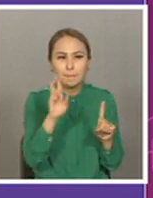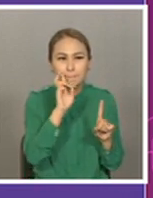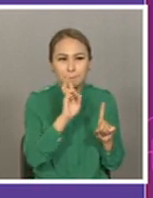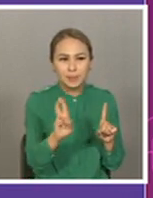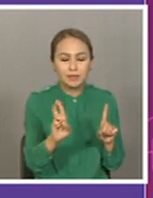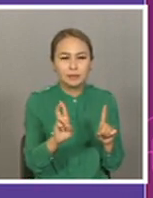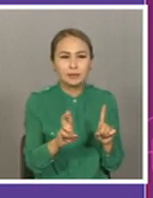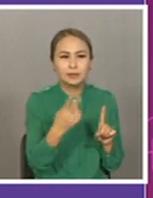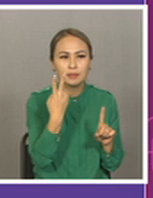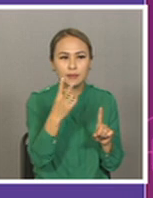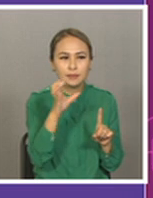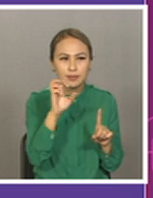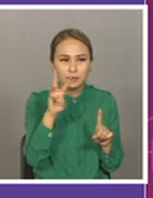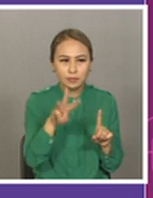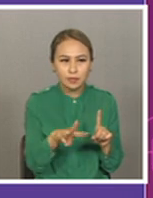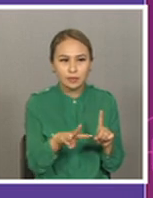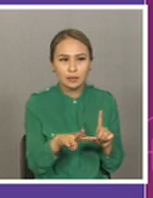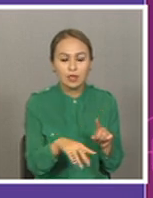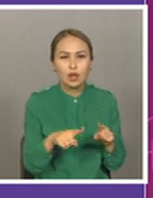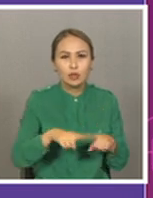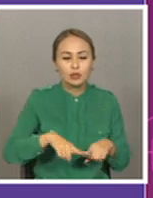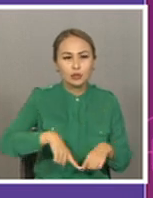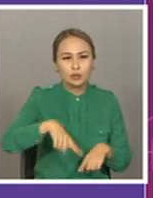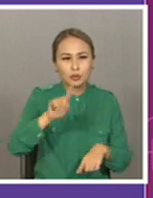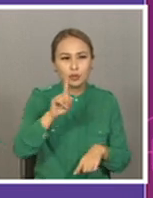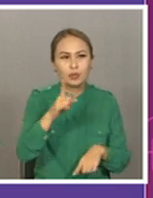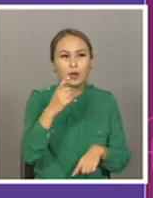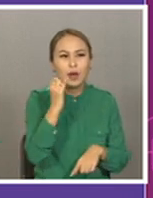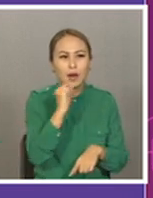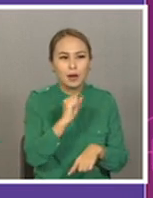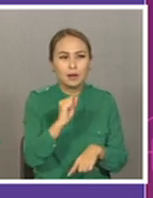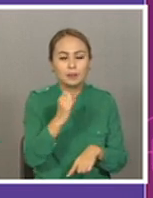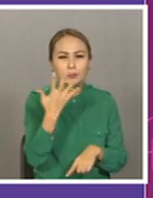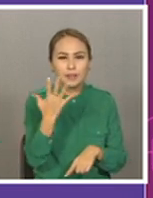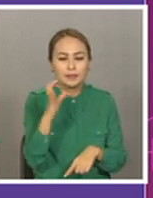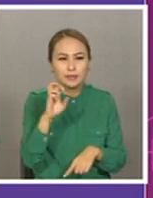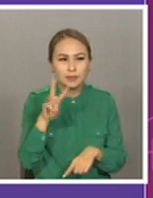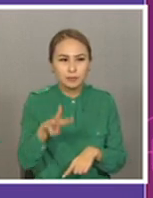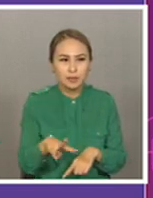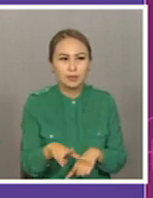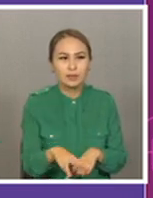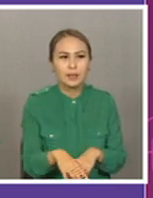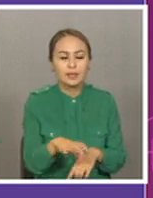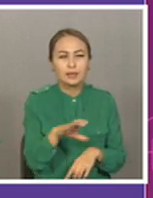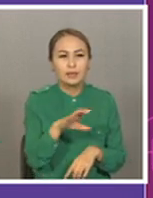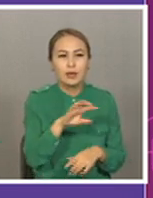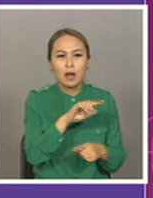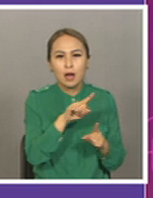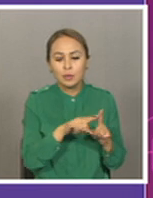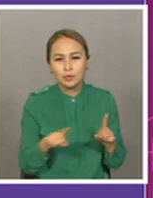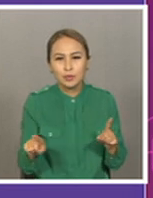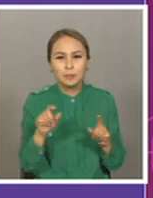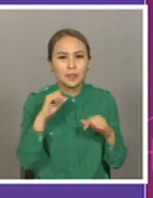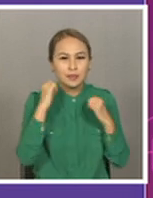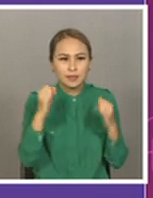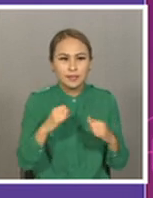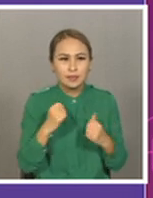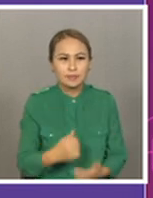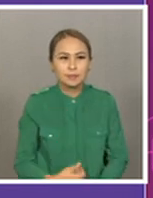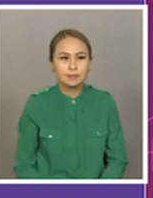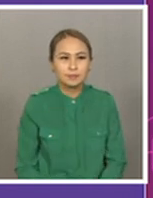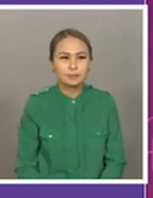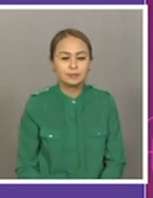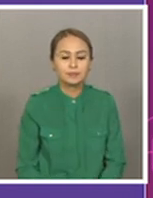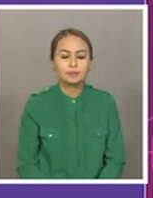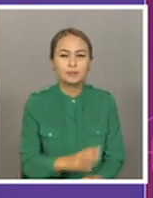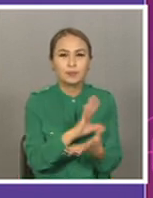2 сантиметрге тең, ұзындығы A 5 сантиметрге тең. Ауданы белгісіз. Ауданын